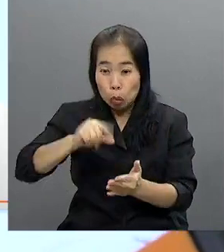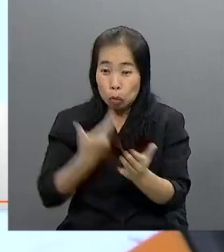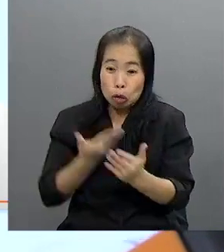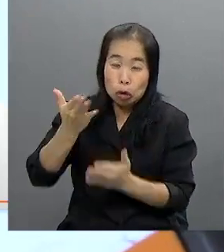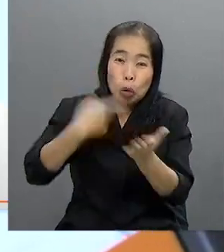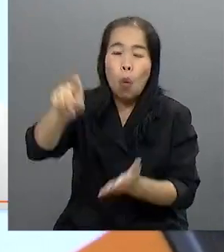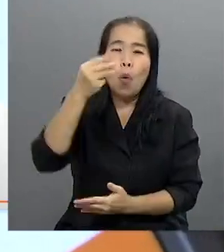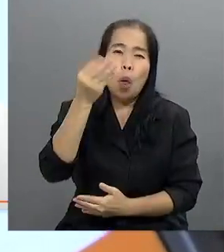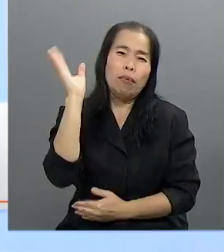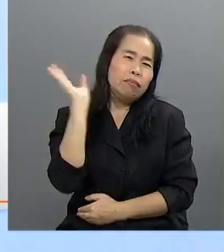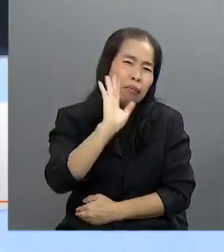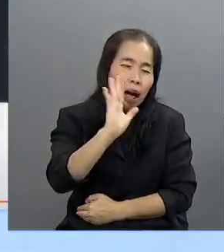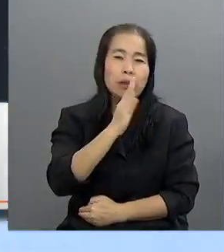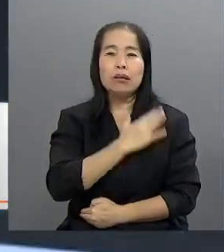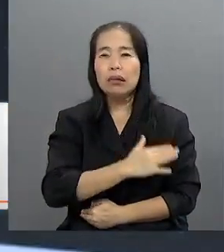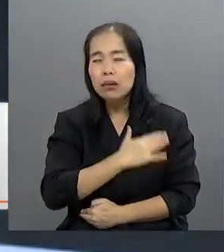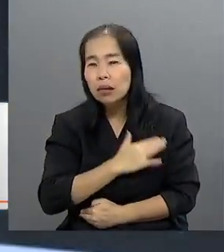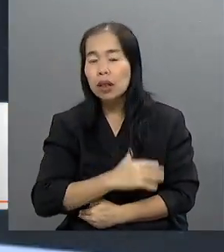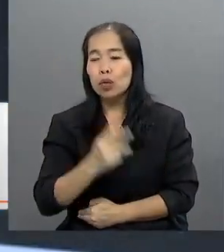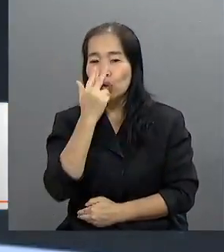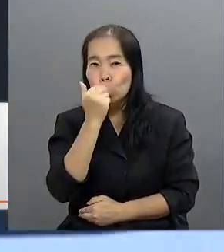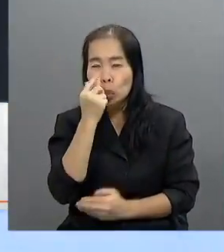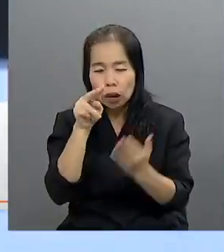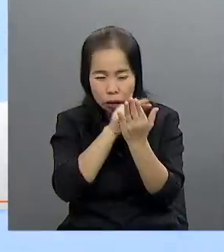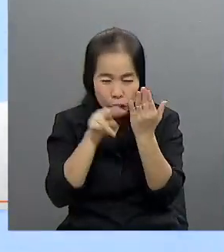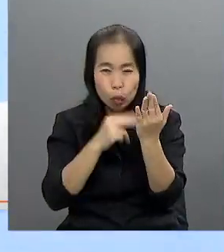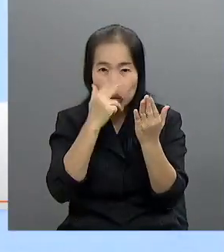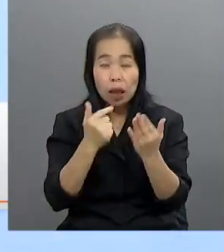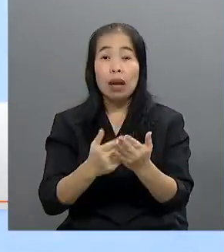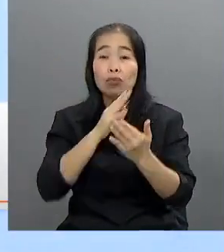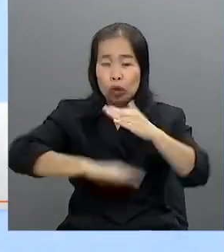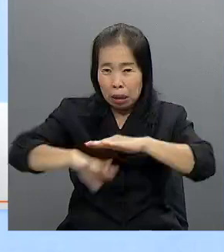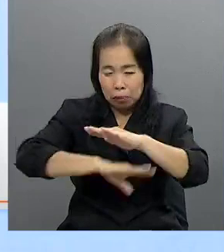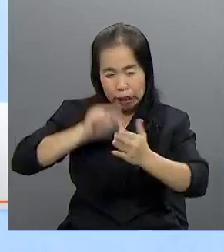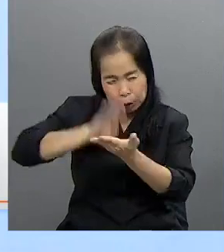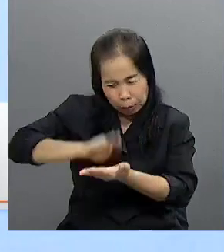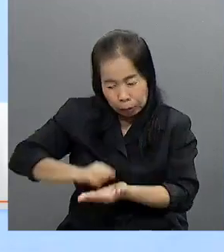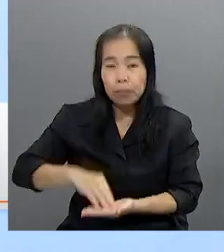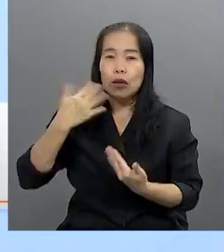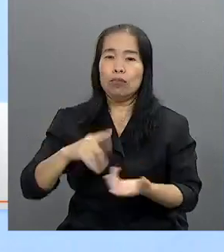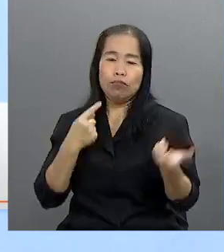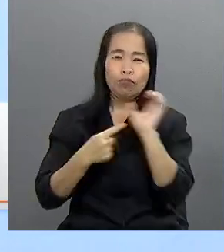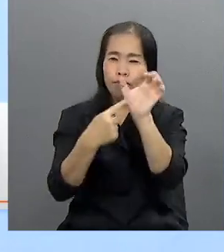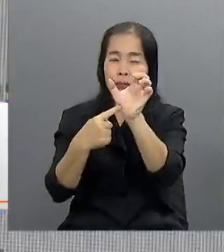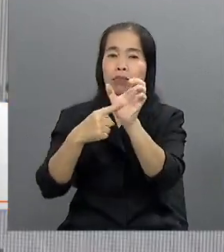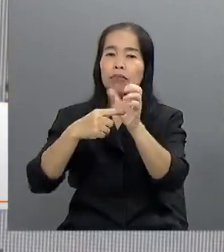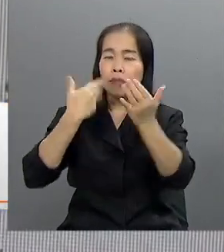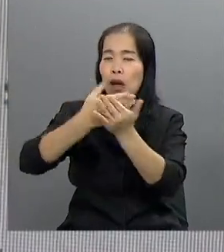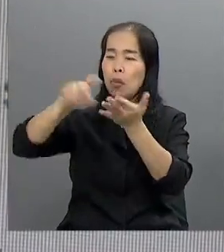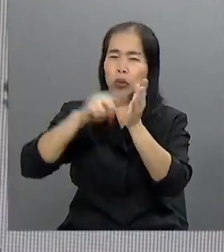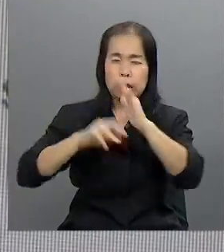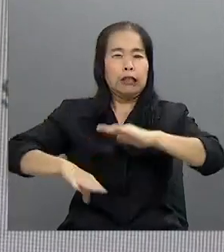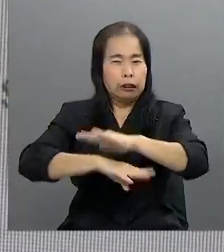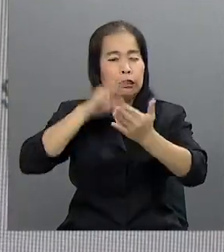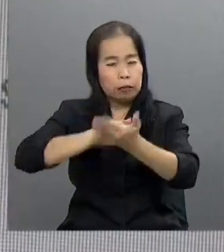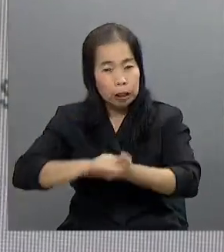ข้อมูลที่เป็นข้อมูลส่วนตัวต่างๆเนี่ยนะครับคุณผู้ชมเก็บไว้ให้ดีแล้วก็ช้อปปิ้งอย่างมีสตินะ ครับ นอกจากนั้นการพนันออนไลน์ครับ